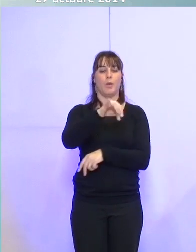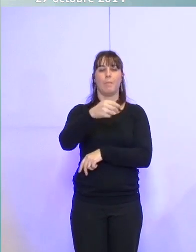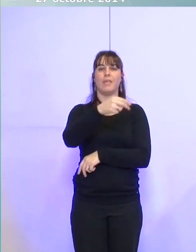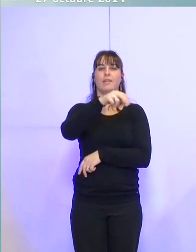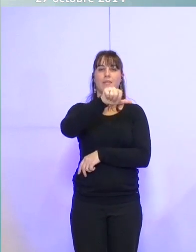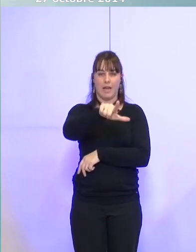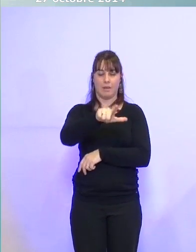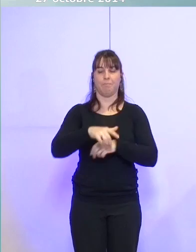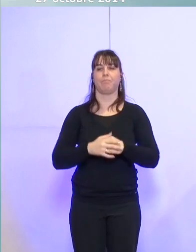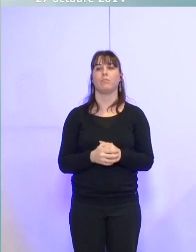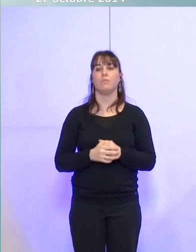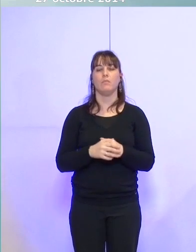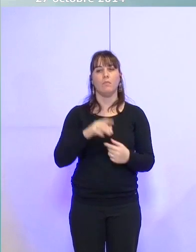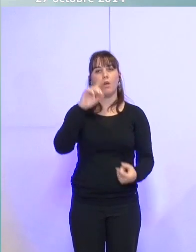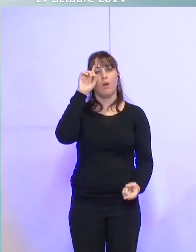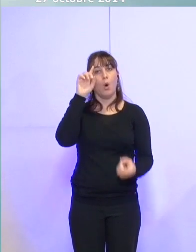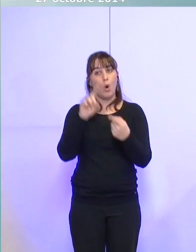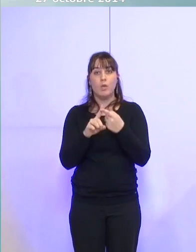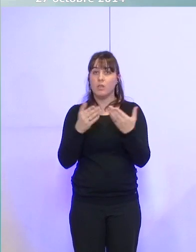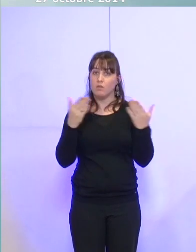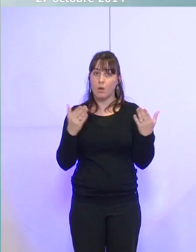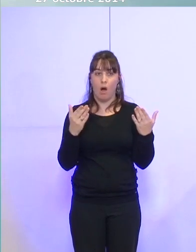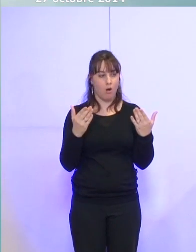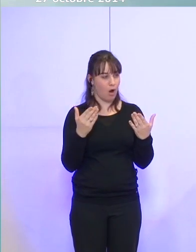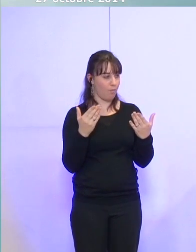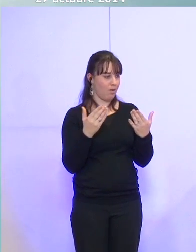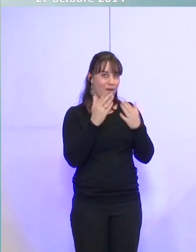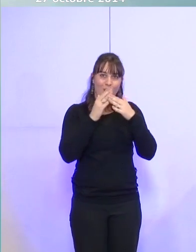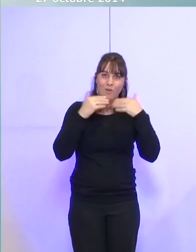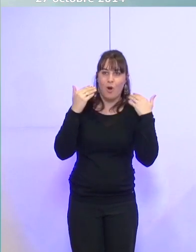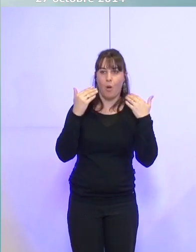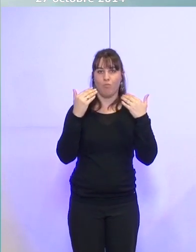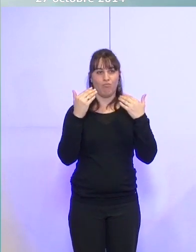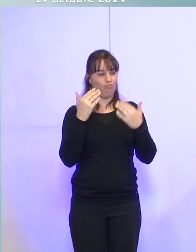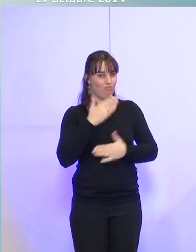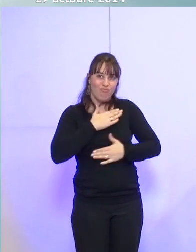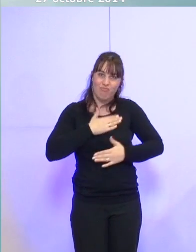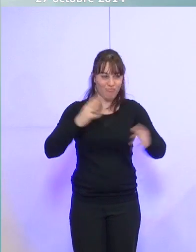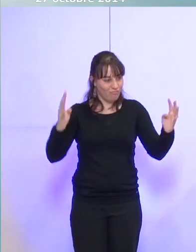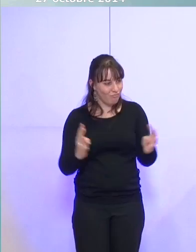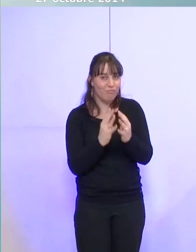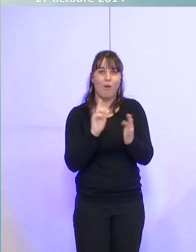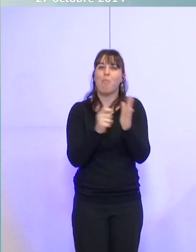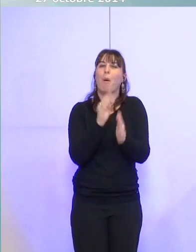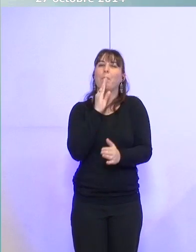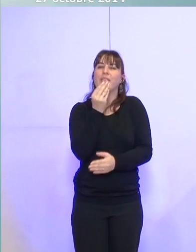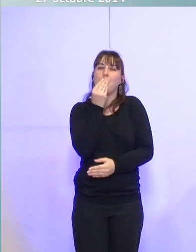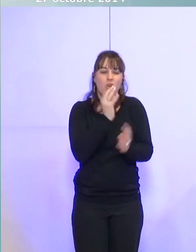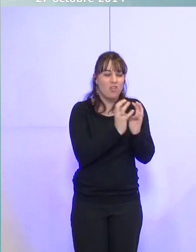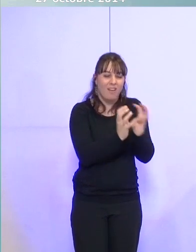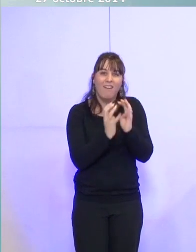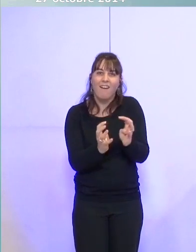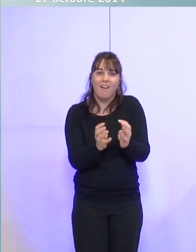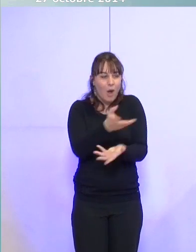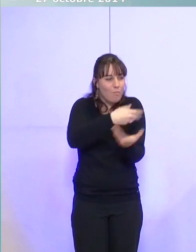Les objectifs étaient de développer des moments conviviaux, des liens entre générations sur un temps de déjeuner et d'animation,